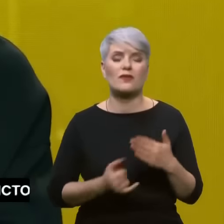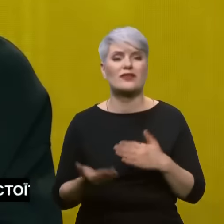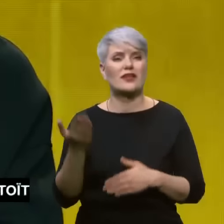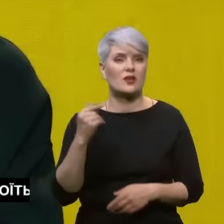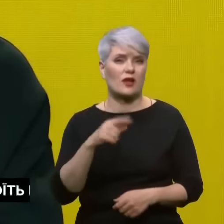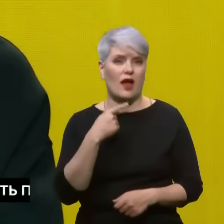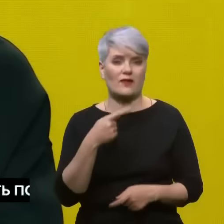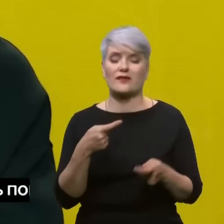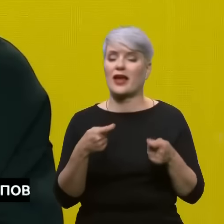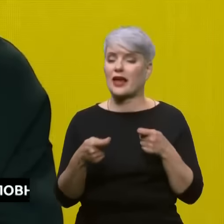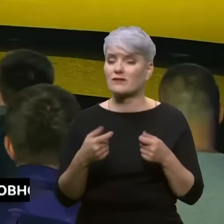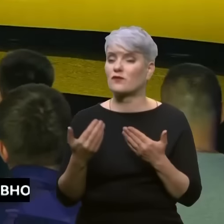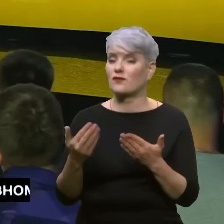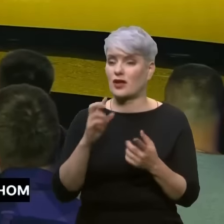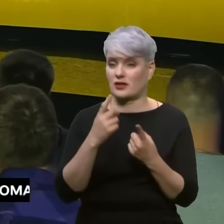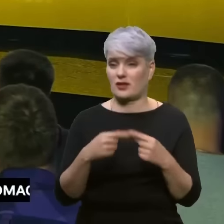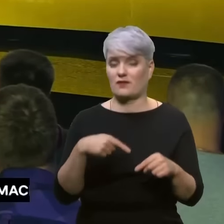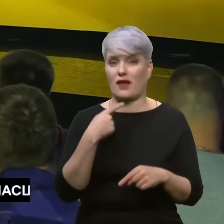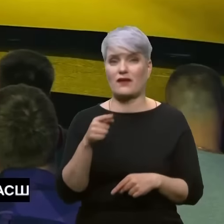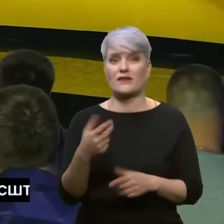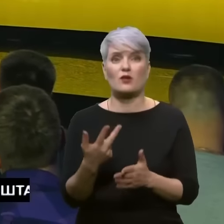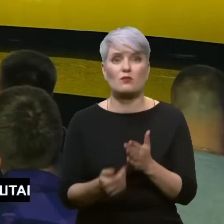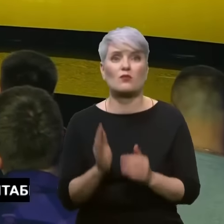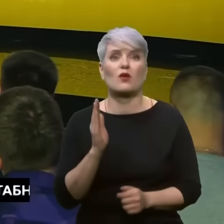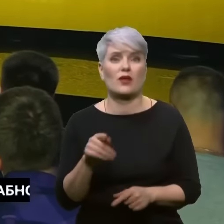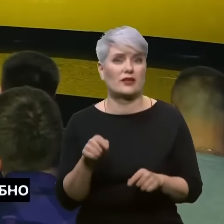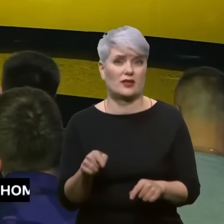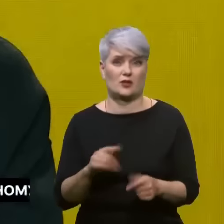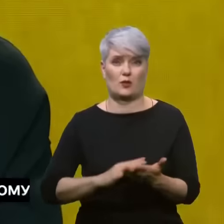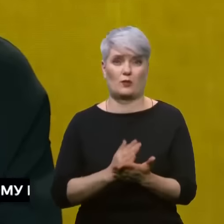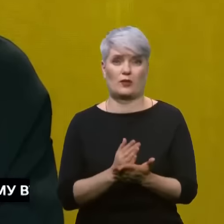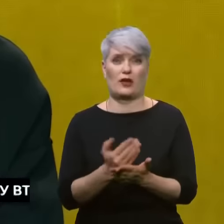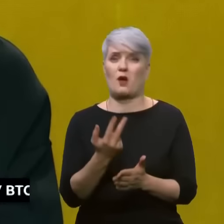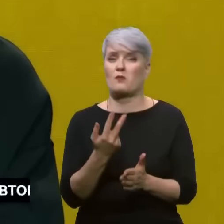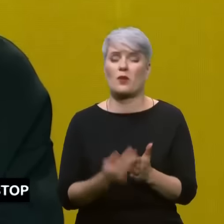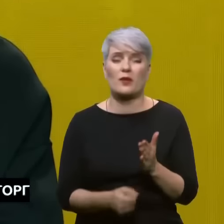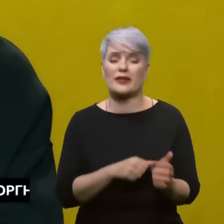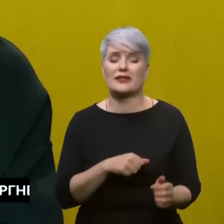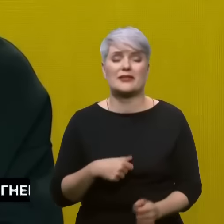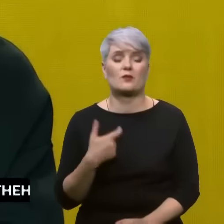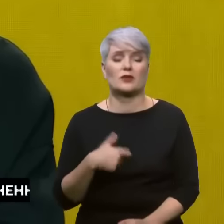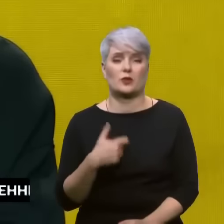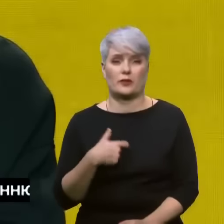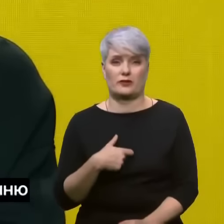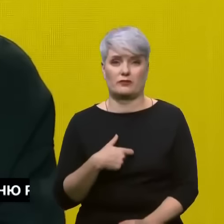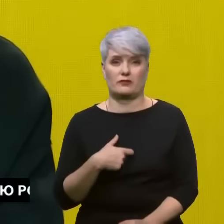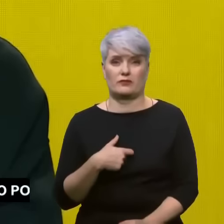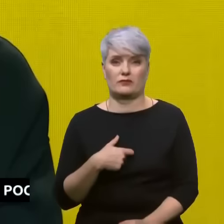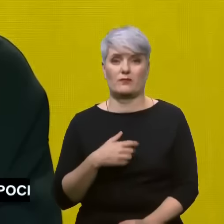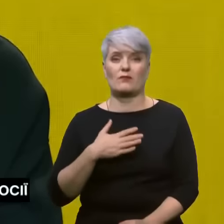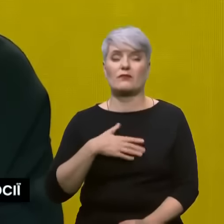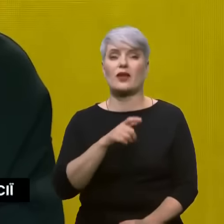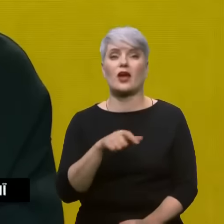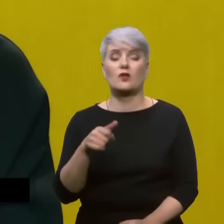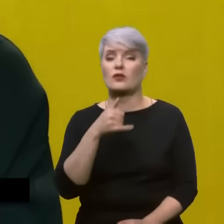говорив керівництву вашої держави, я говорив, ви програєте цю політику, ви програєте самі собі. Наші